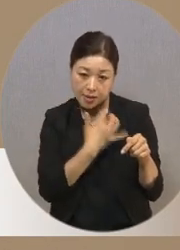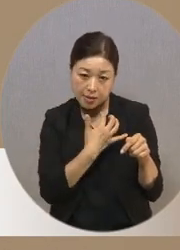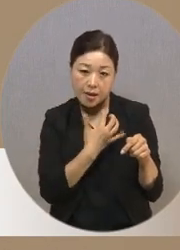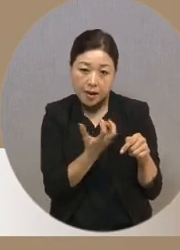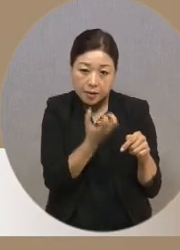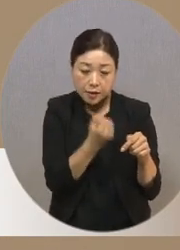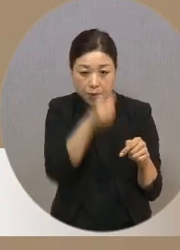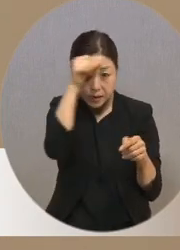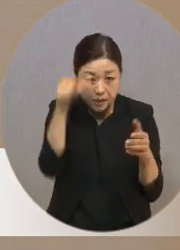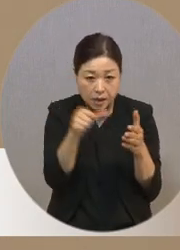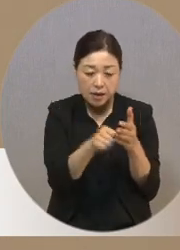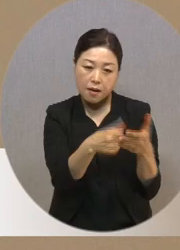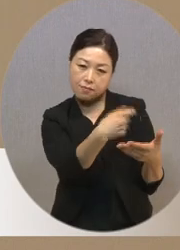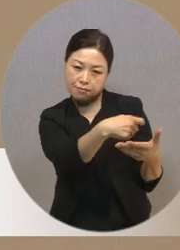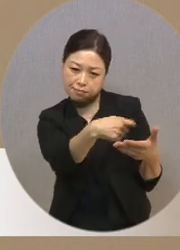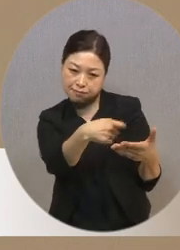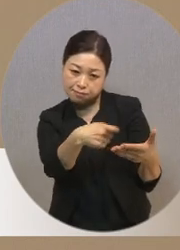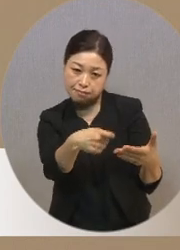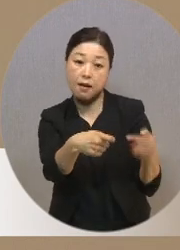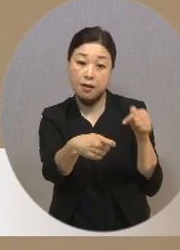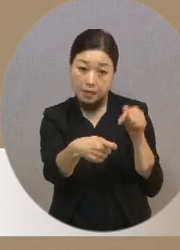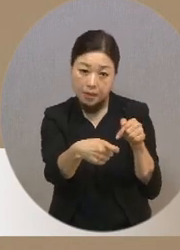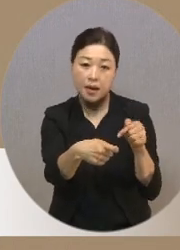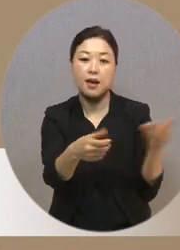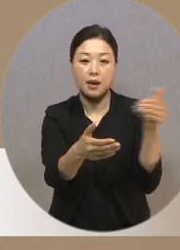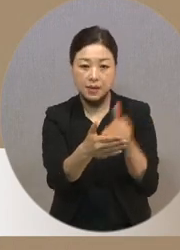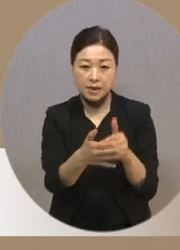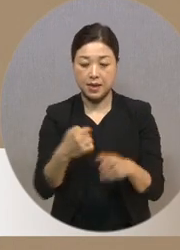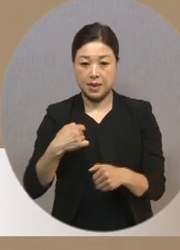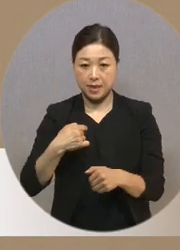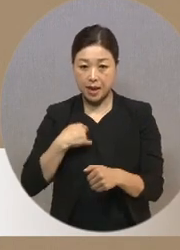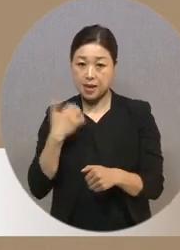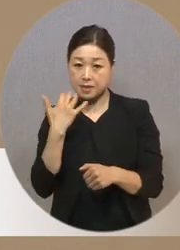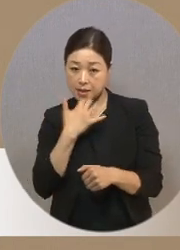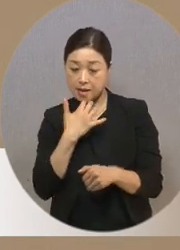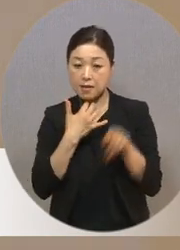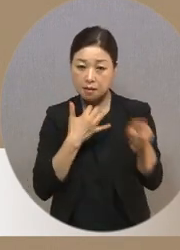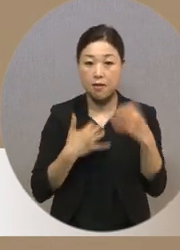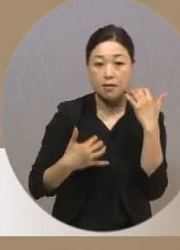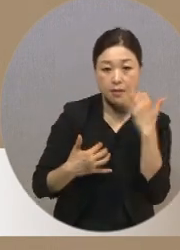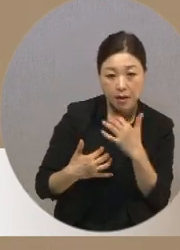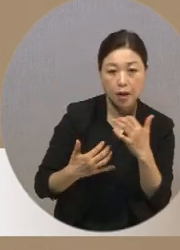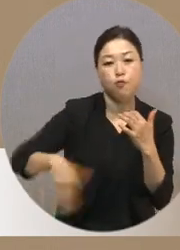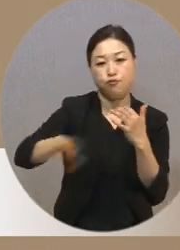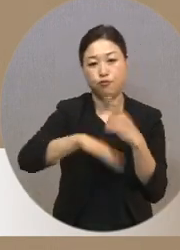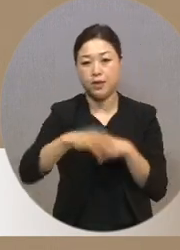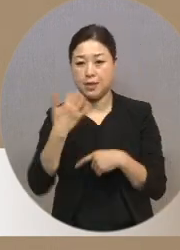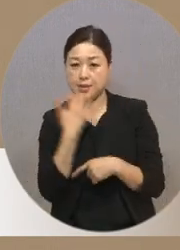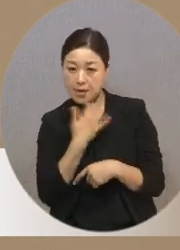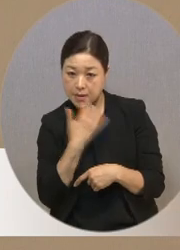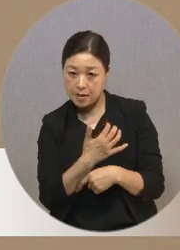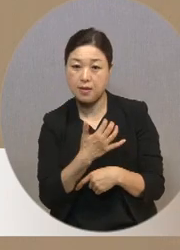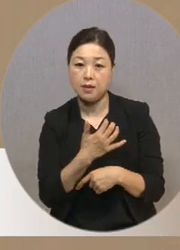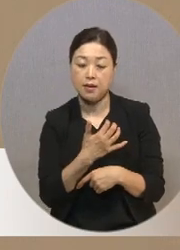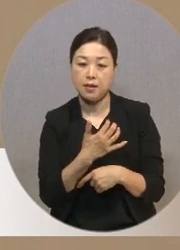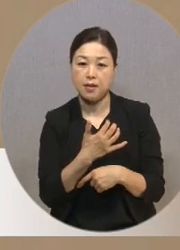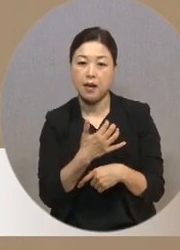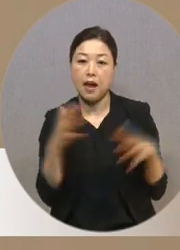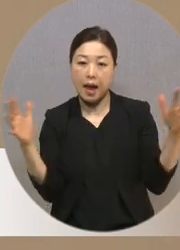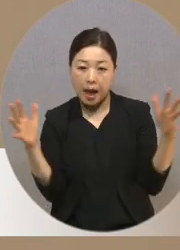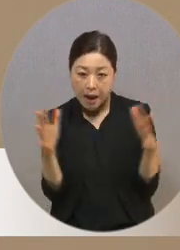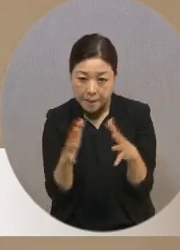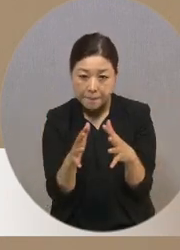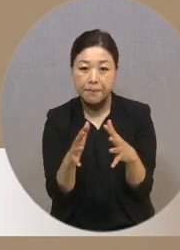완성되기까지 나라는 물감 하나, 너라는 물감 하나, 우리라는 물감 하나.